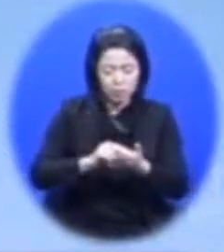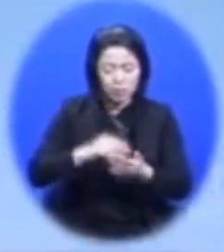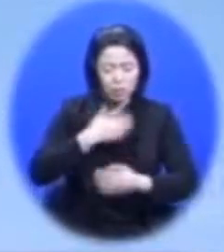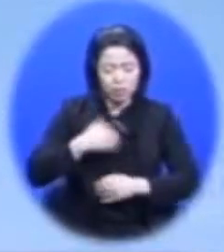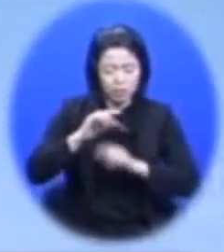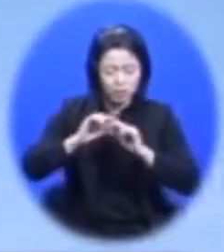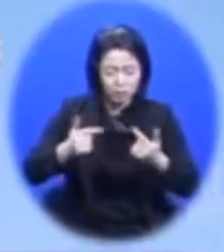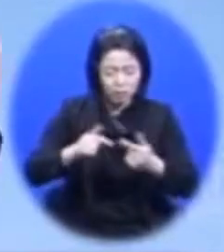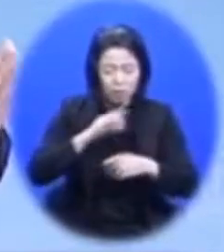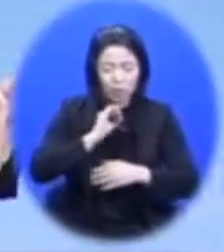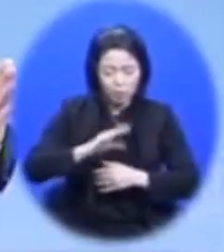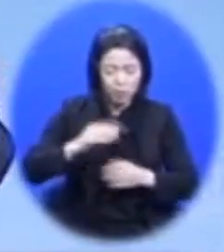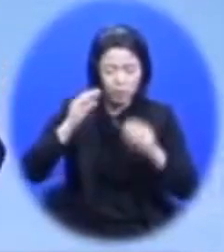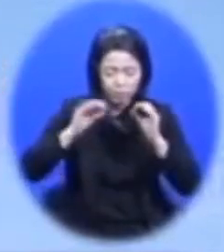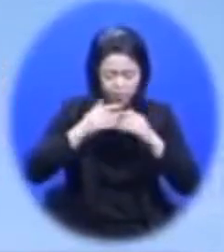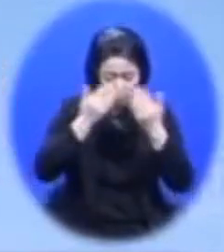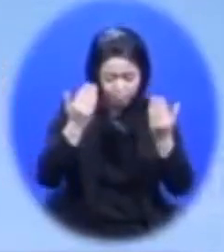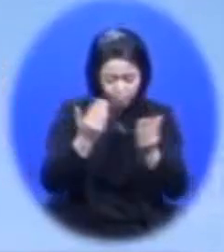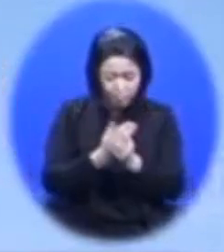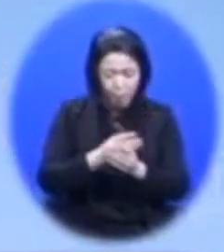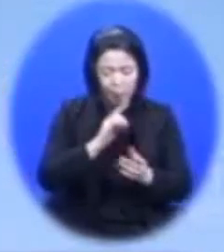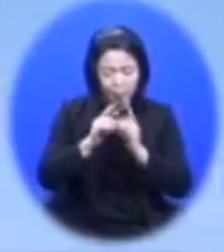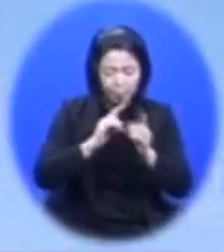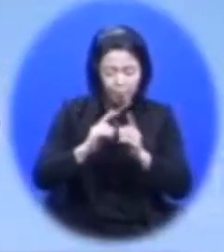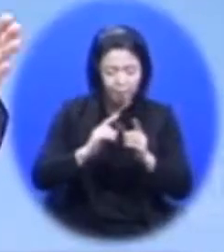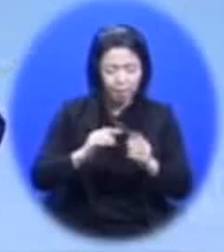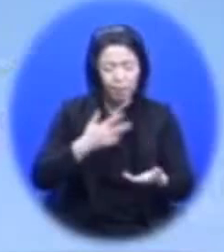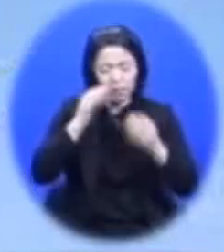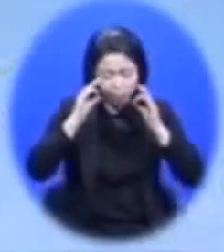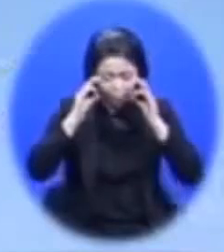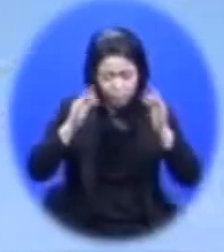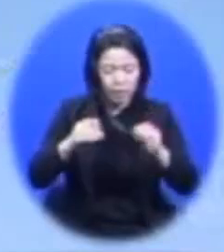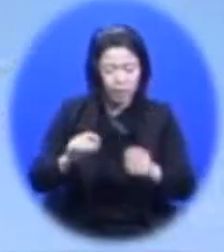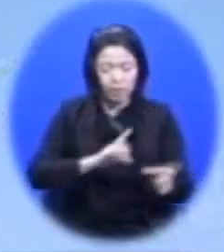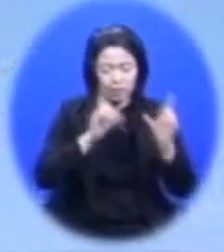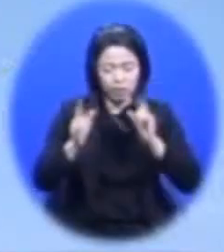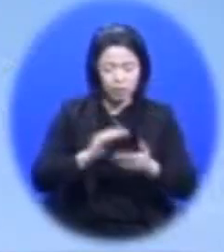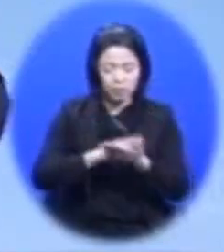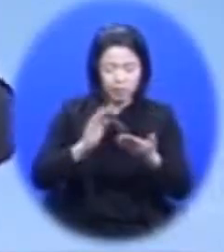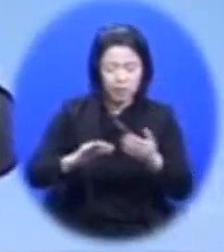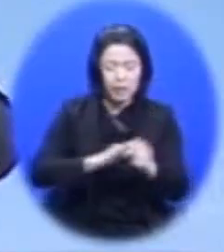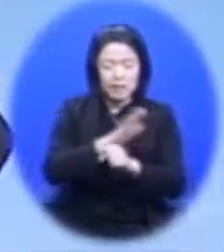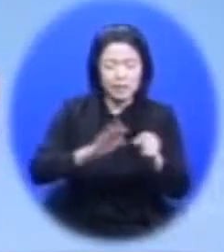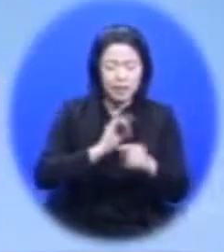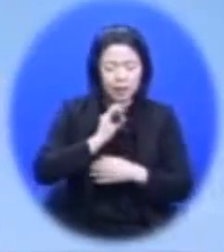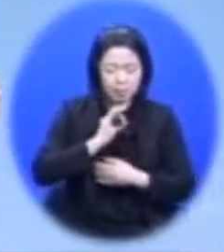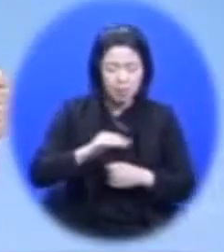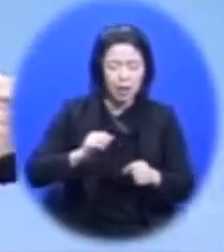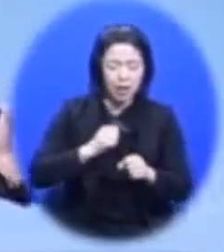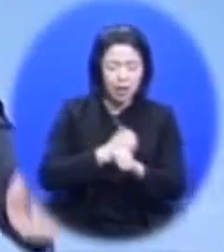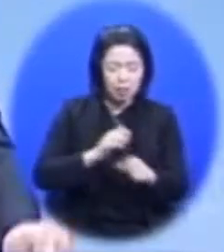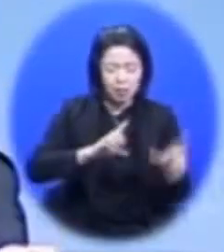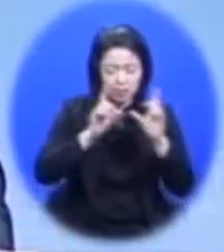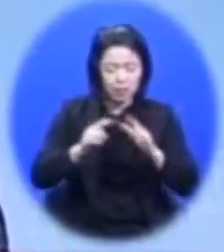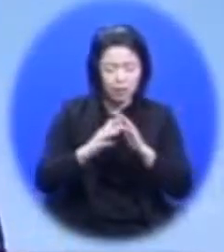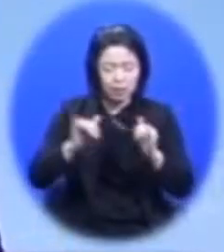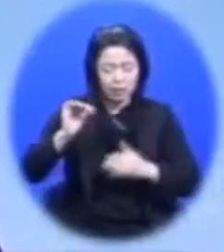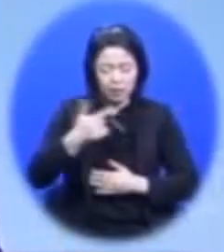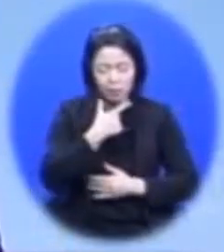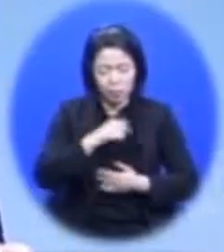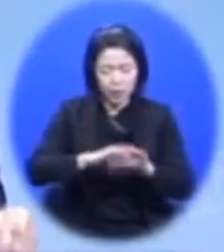오직 전심으로 주님의 말씀대로 최선을 다하여 살며 사랑만 하며 사는 자 되기를